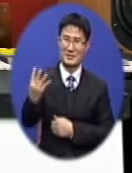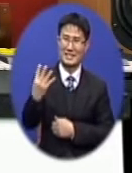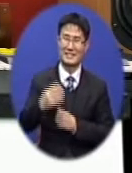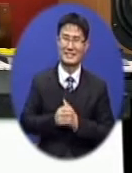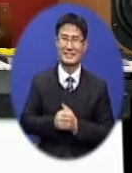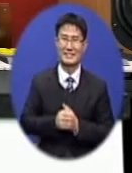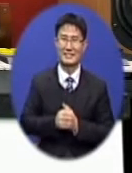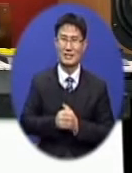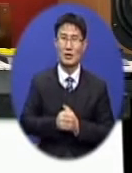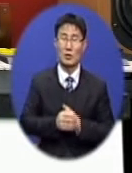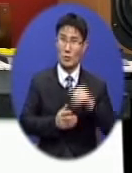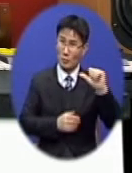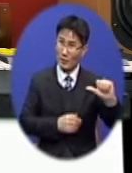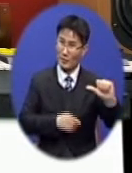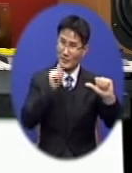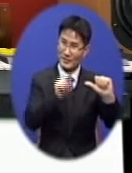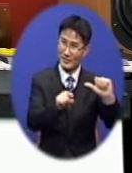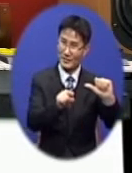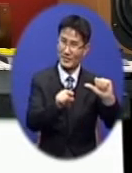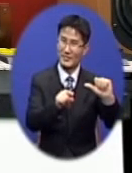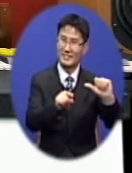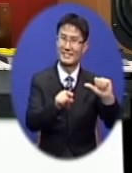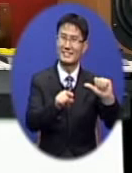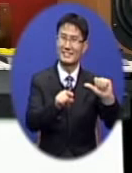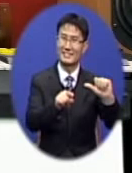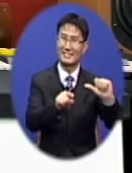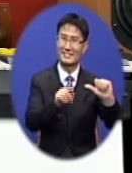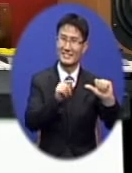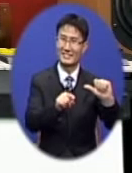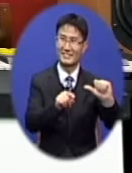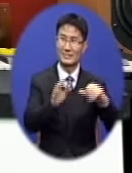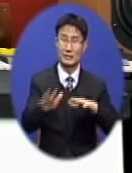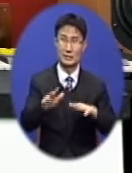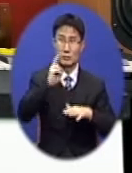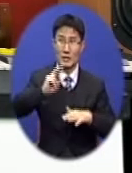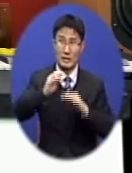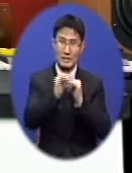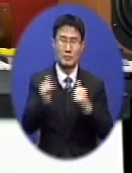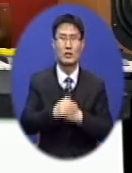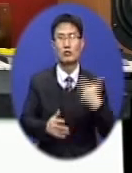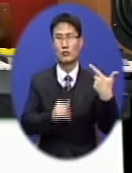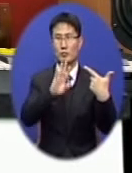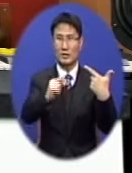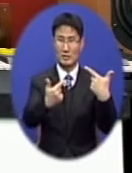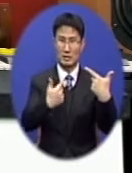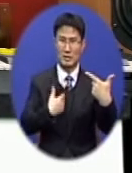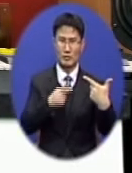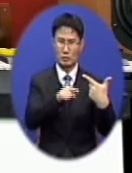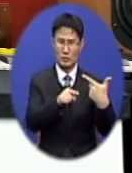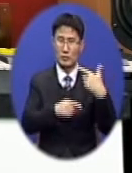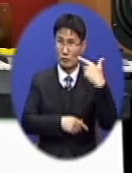ARS 060-608-1004번. 네. 예. 그리고 5번 누르시고. 예, 그렇죠. 그리고 예, 지금 5번. 부르신 분이 6번이니까요. 그렇죠.